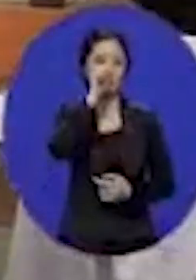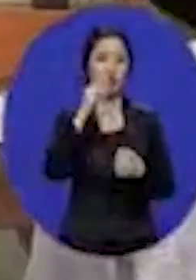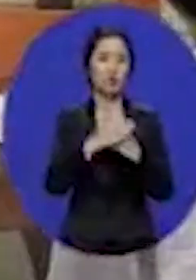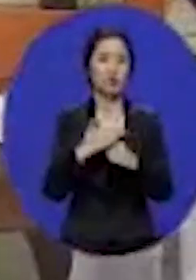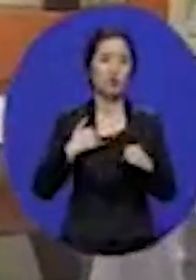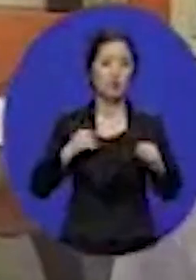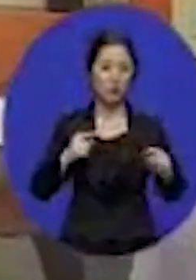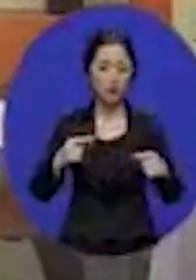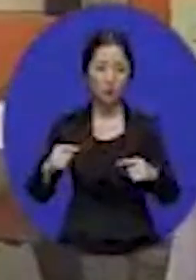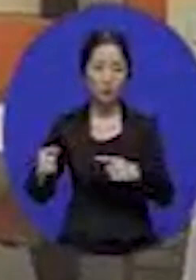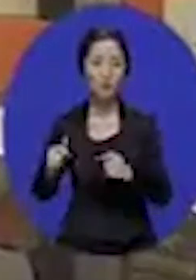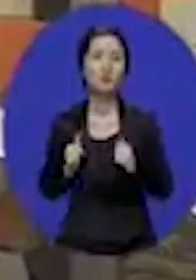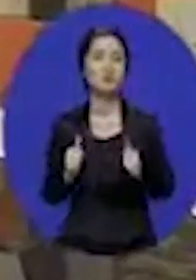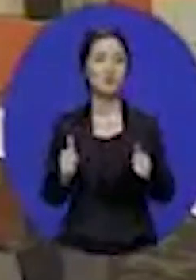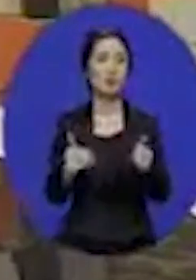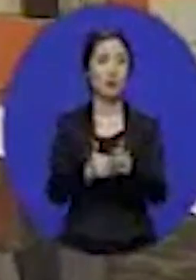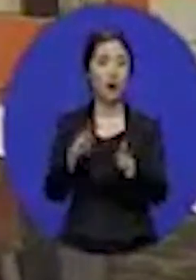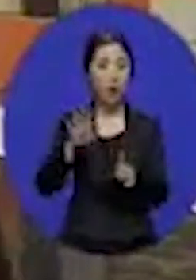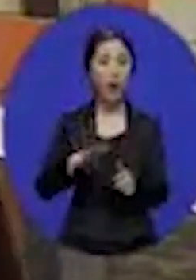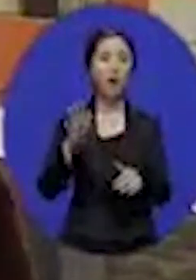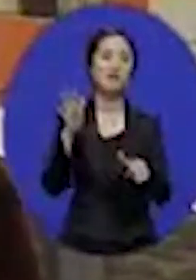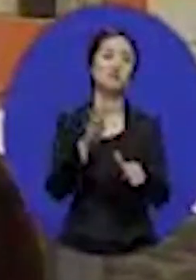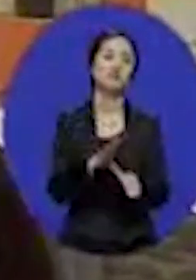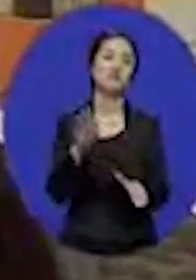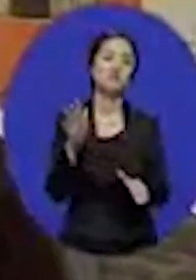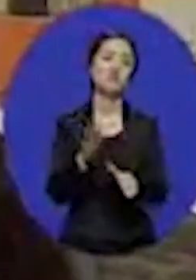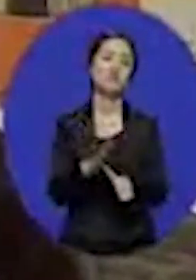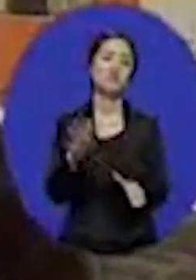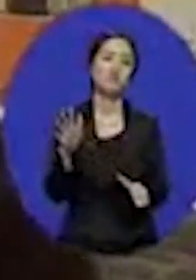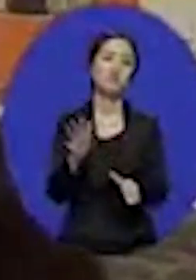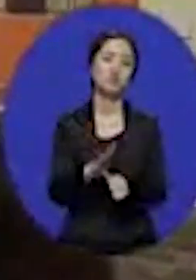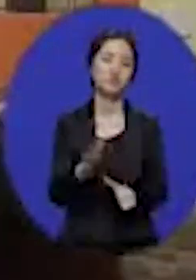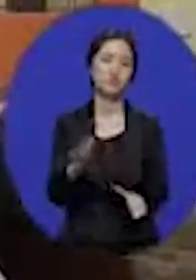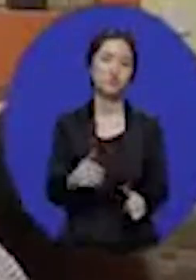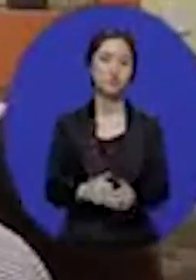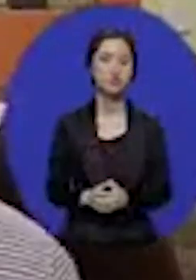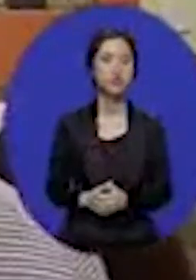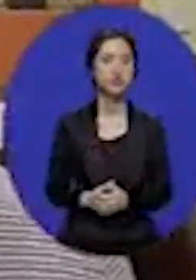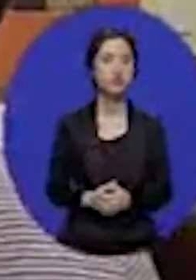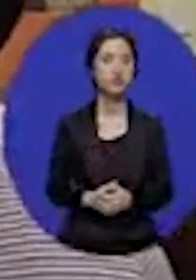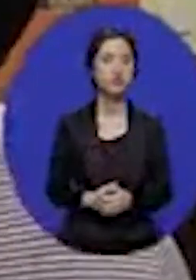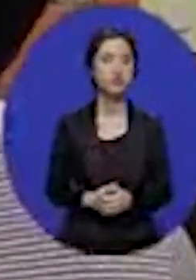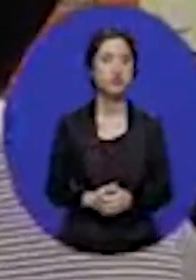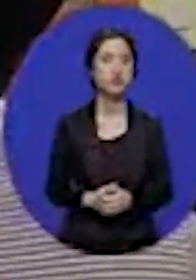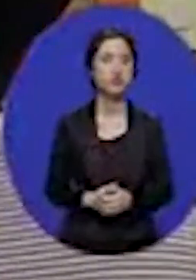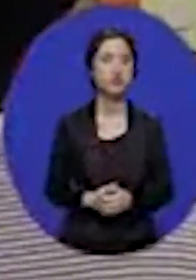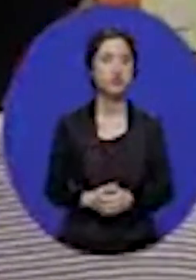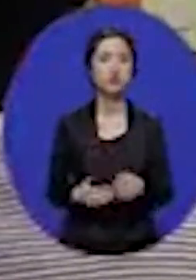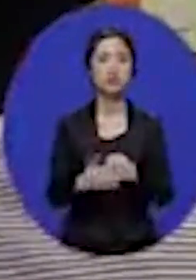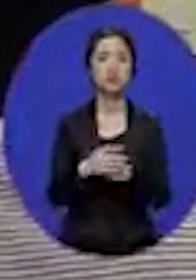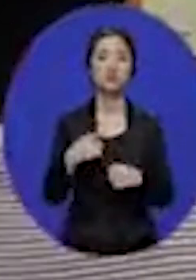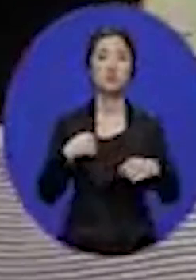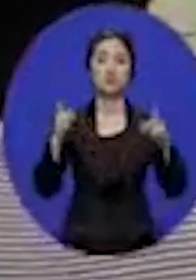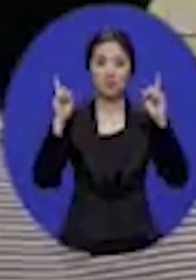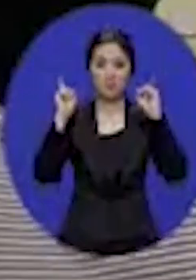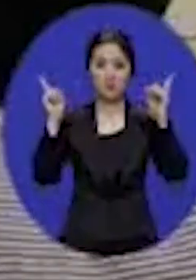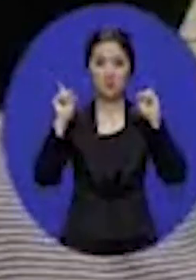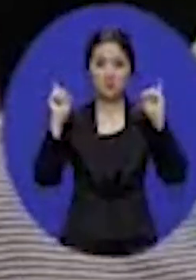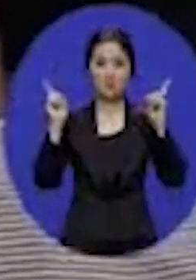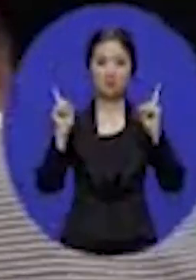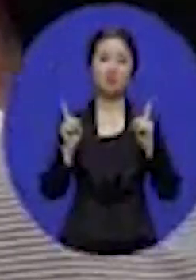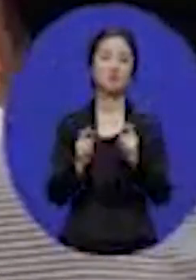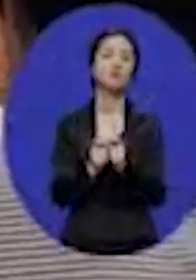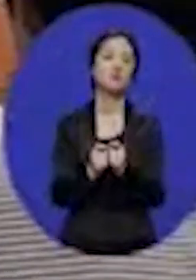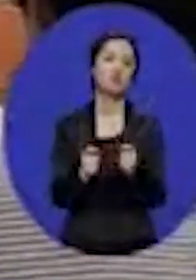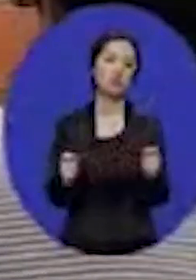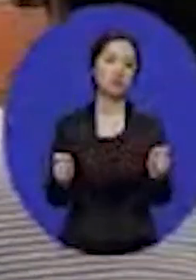않더라고요. 계속 떨어지는 거예요. 1년 내내 떨어지고 그야말로 취업 백수 생활을 제가 하게